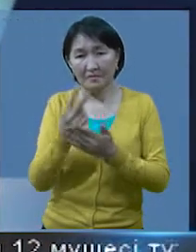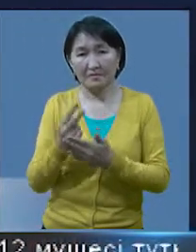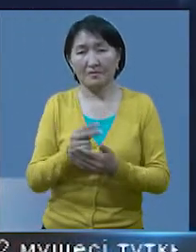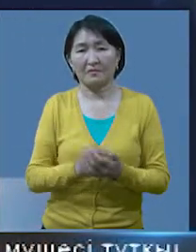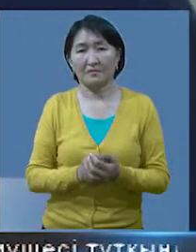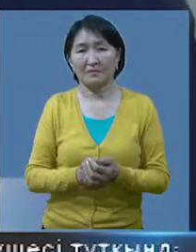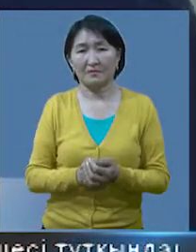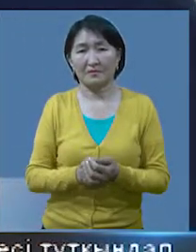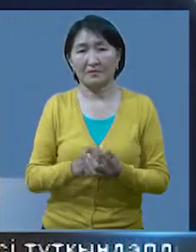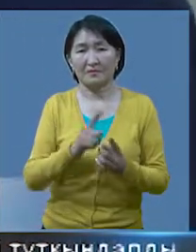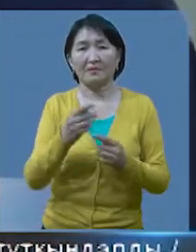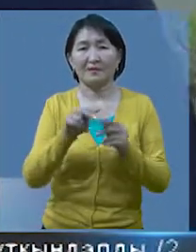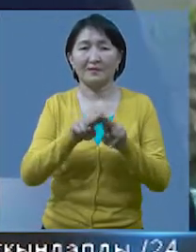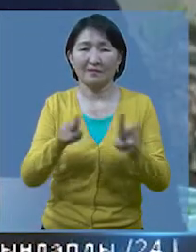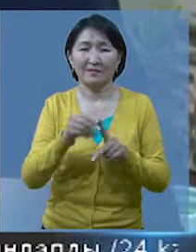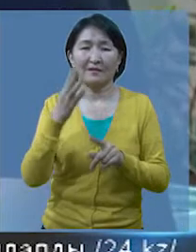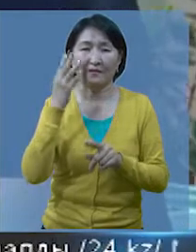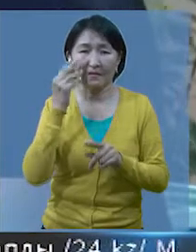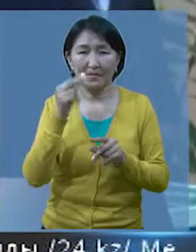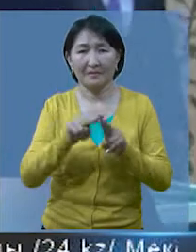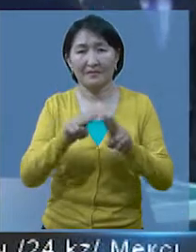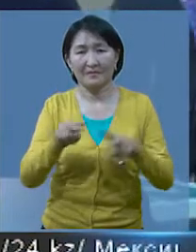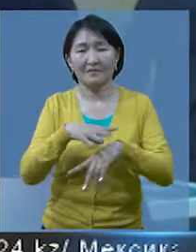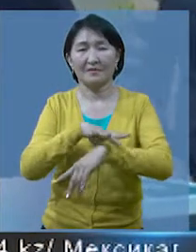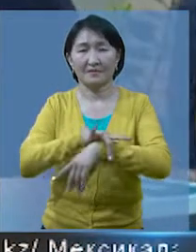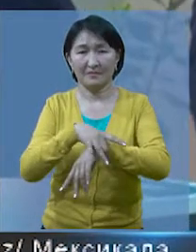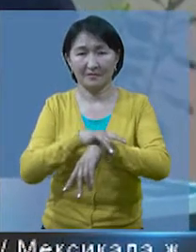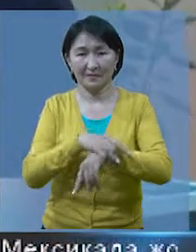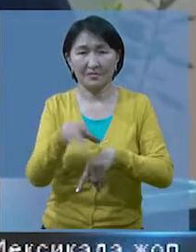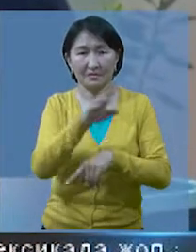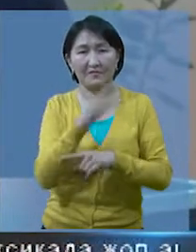жағында жастарға барып жаңағы